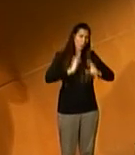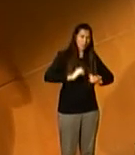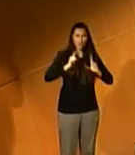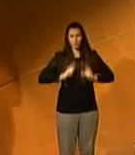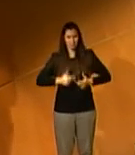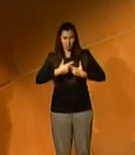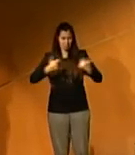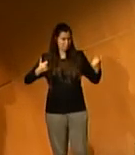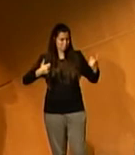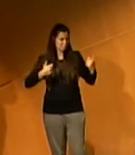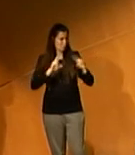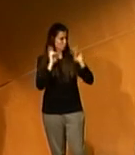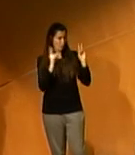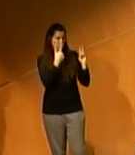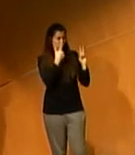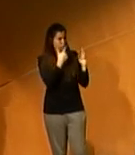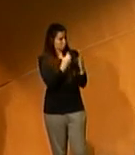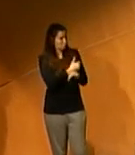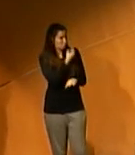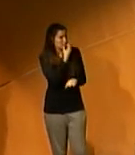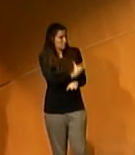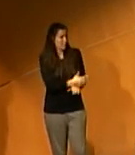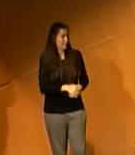D'accord. Et pour vous,